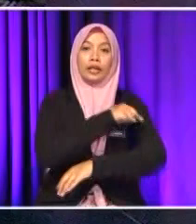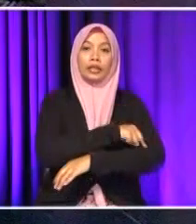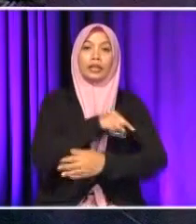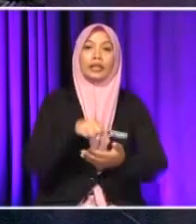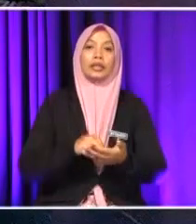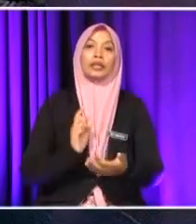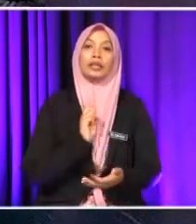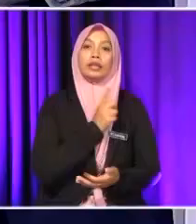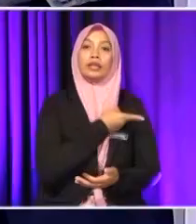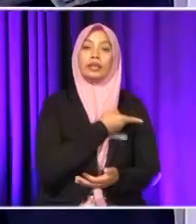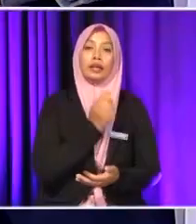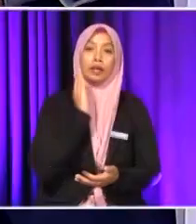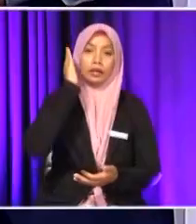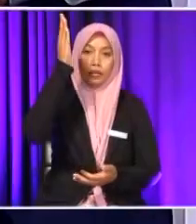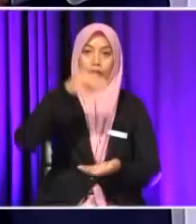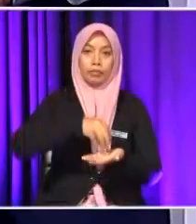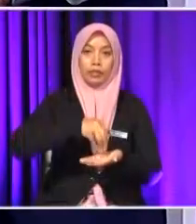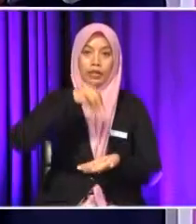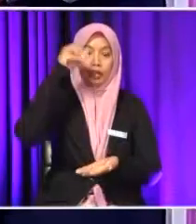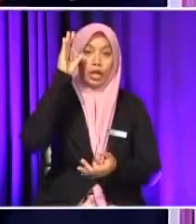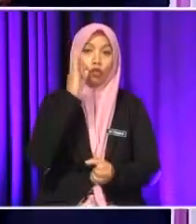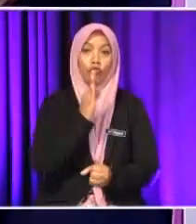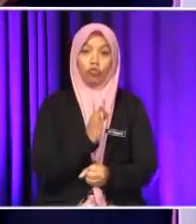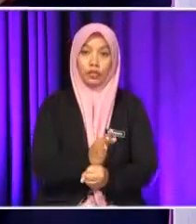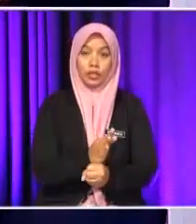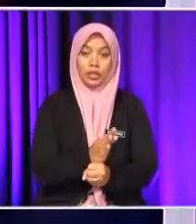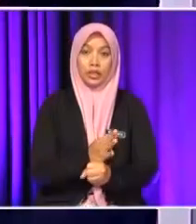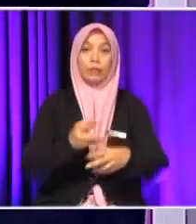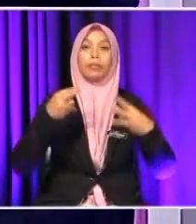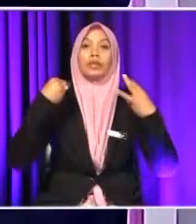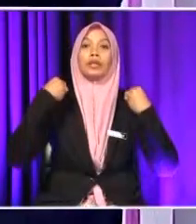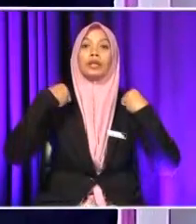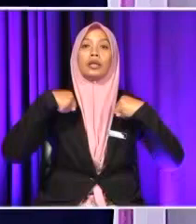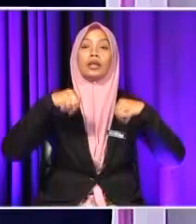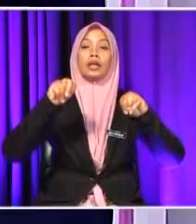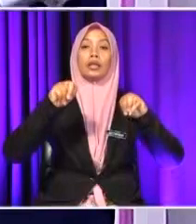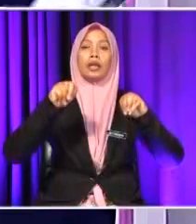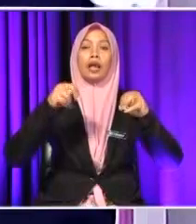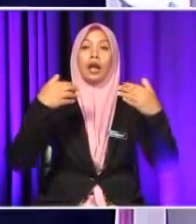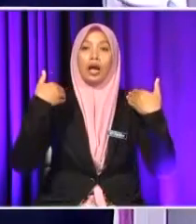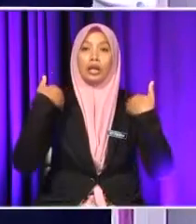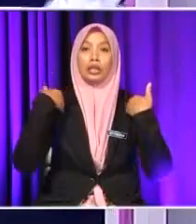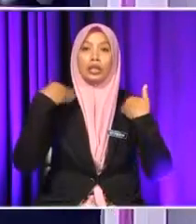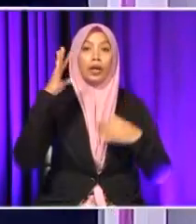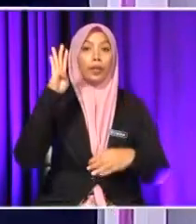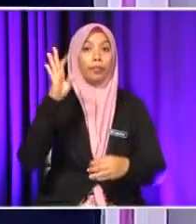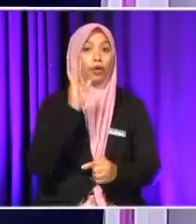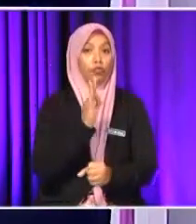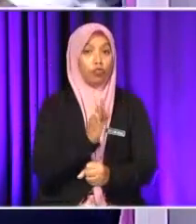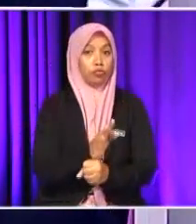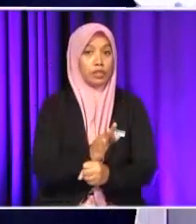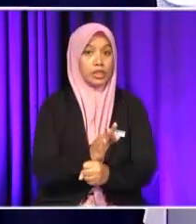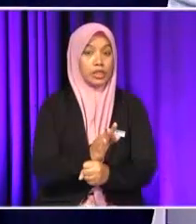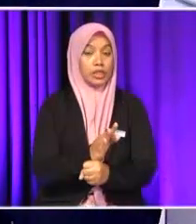akan belajar berkaitan tentang fungsian perniagaan yang meliputi 4 fungsian dalam perniagaan yang perlu murid-murid